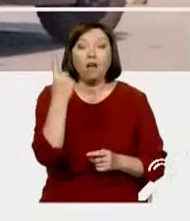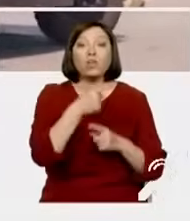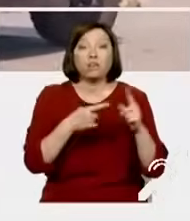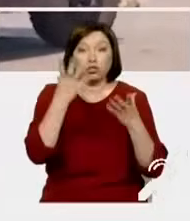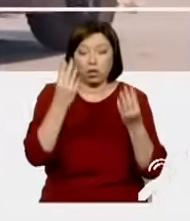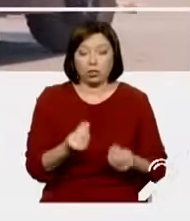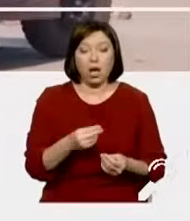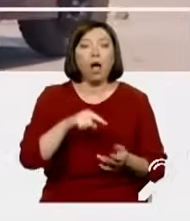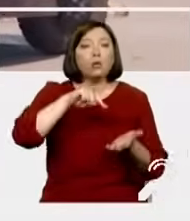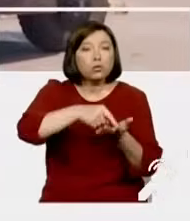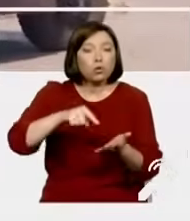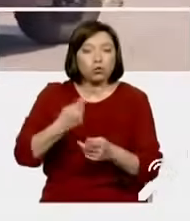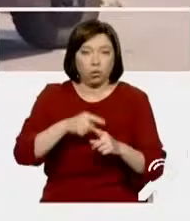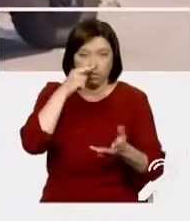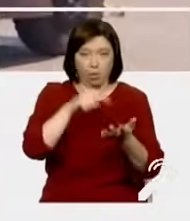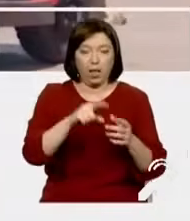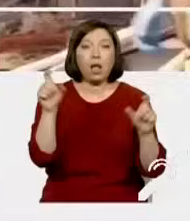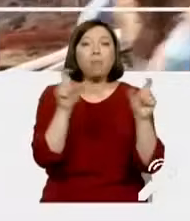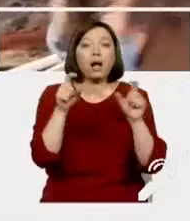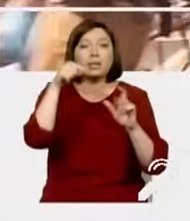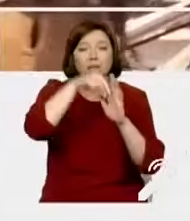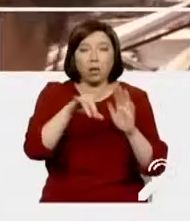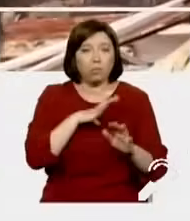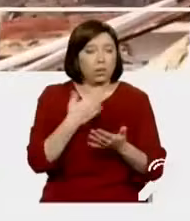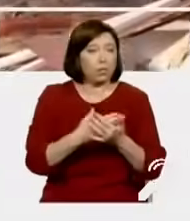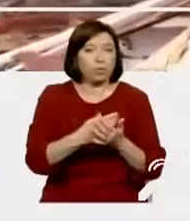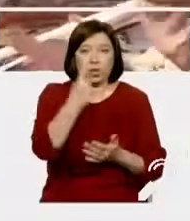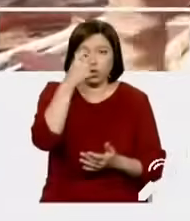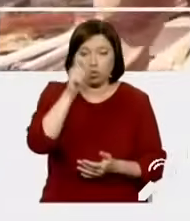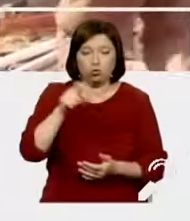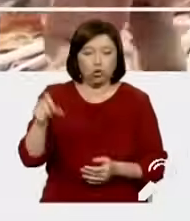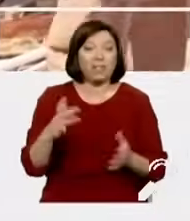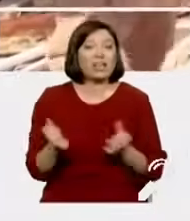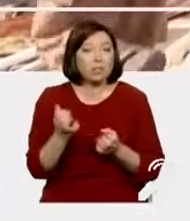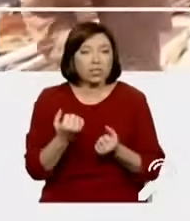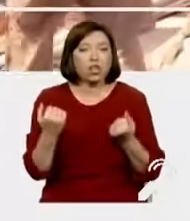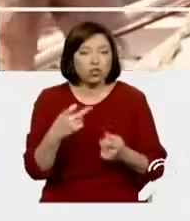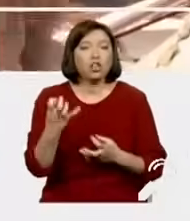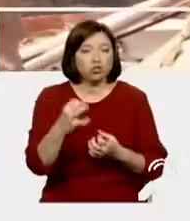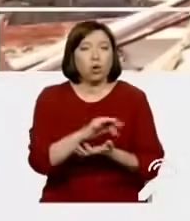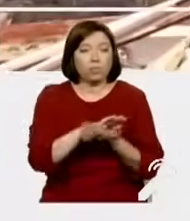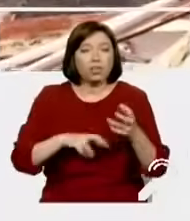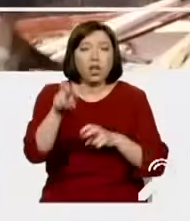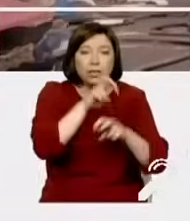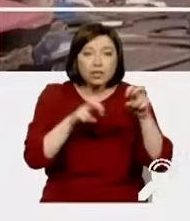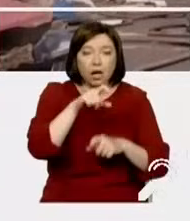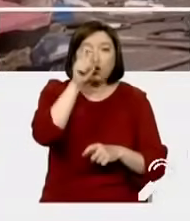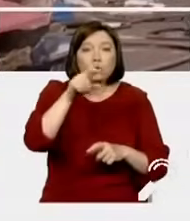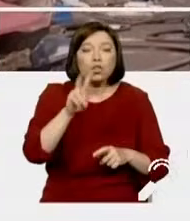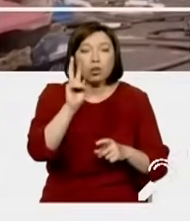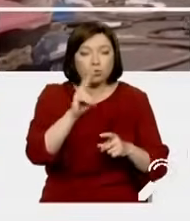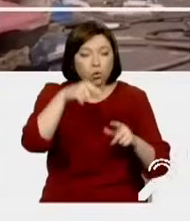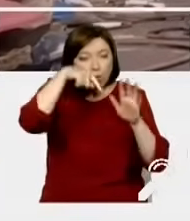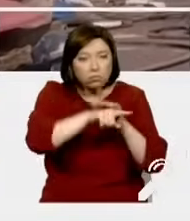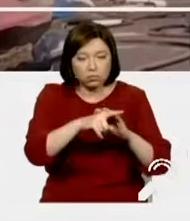țintele bombardamentelor a fost și un centru comercial în care se aflau mai bine de 100 de oameni. Salvatorii continuă să caute și acum oameni sub dărâmăturile